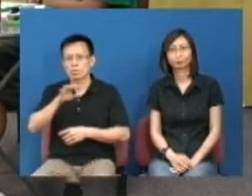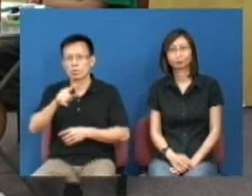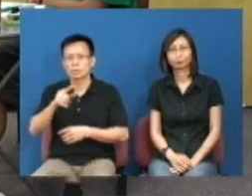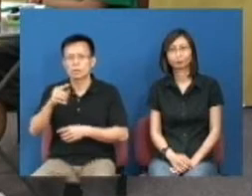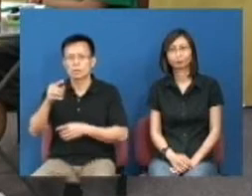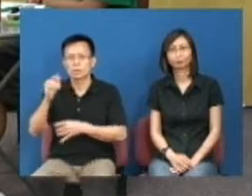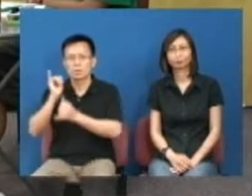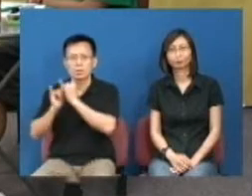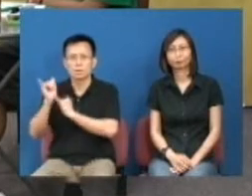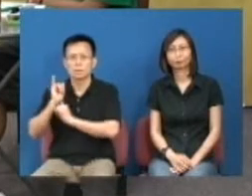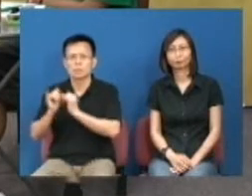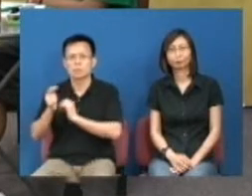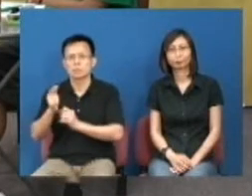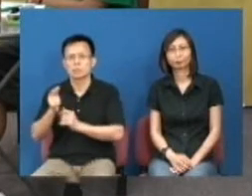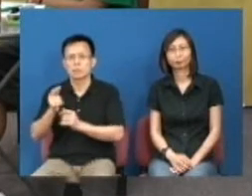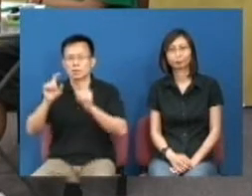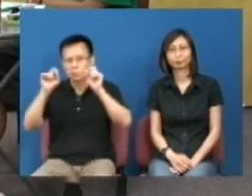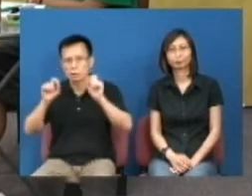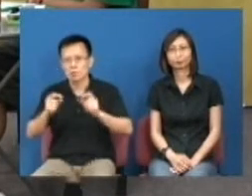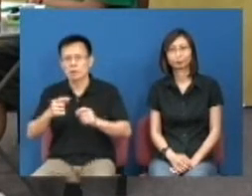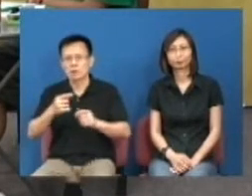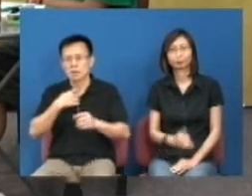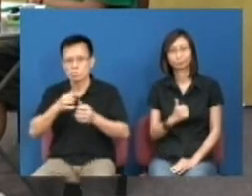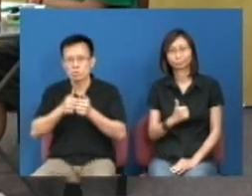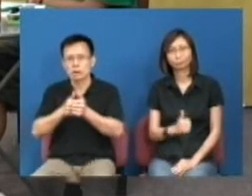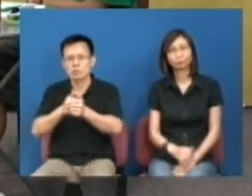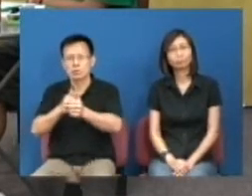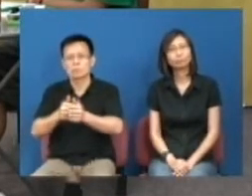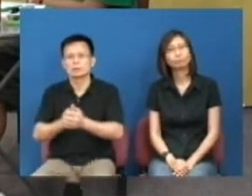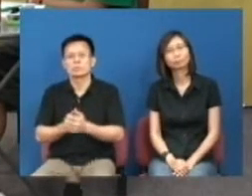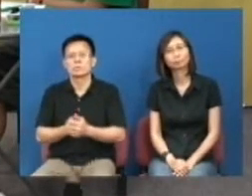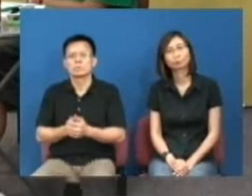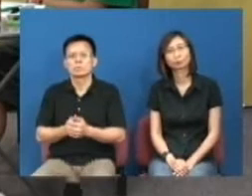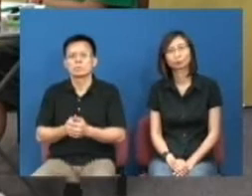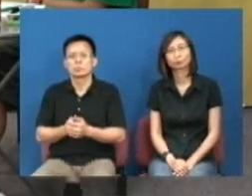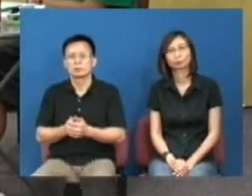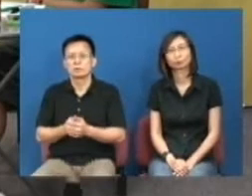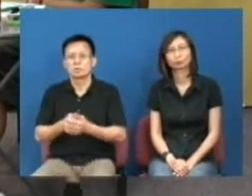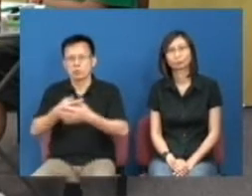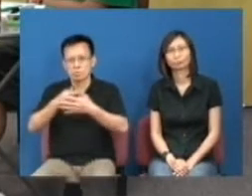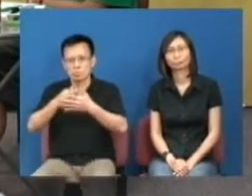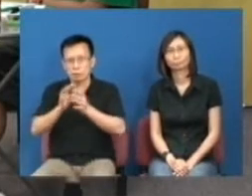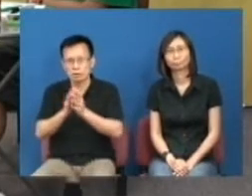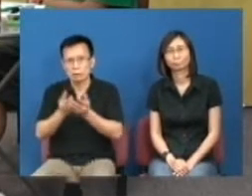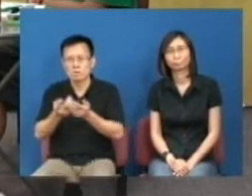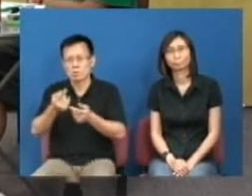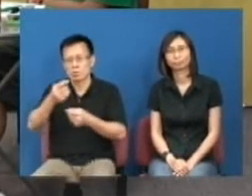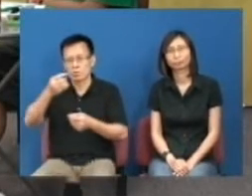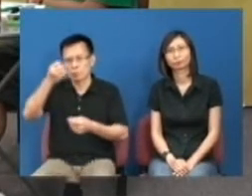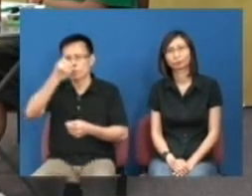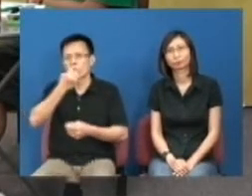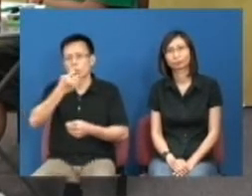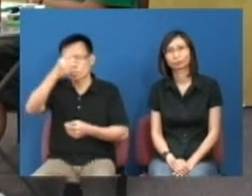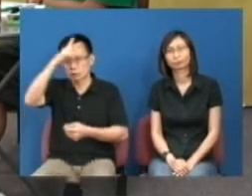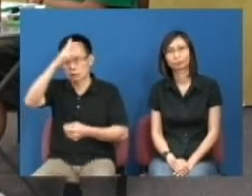嘅闡釋嘅時候，你一定要根據噶嘛。所以你話佢而家即係呢一個特區官員